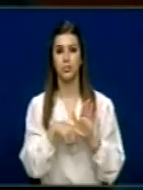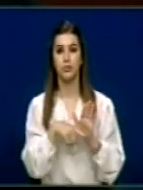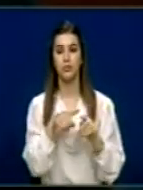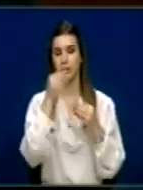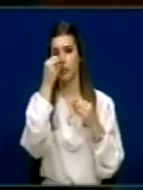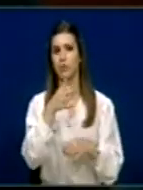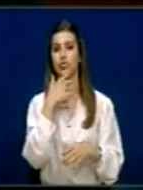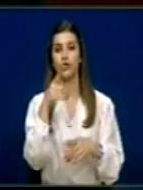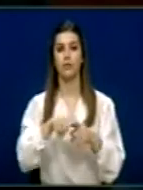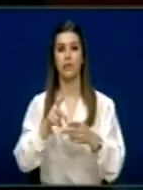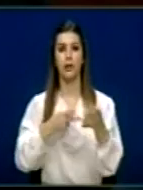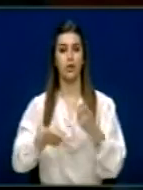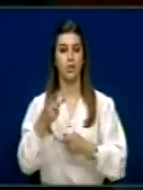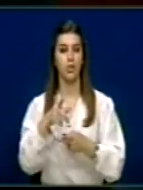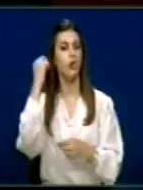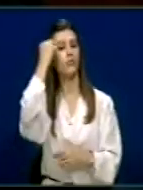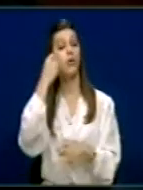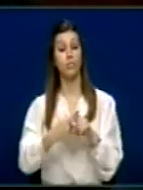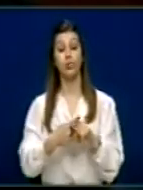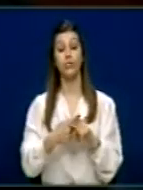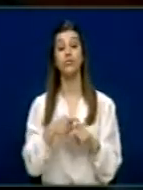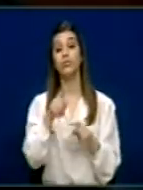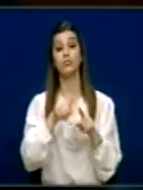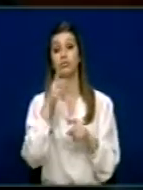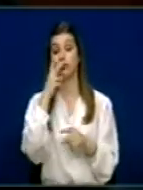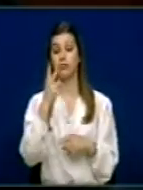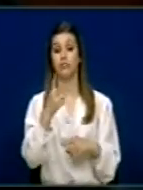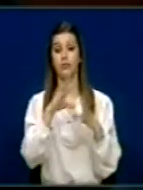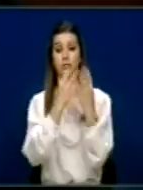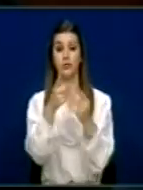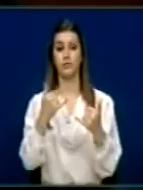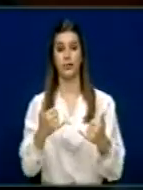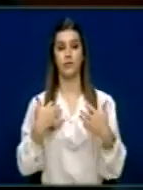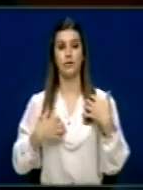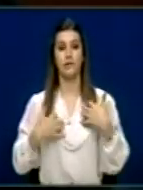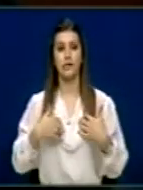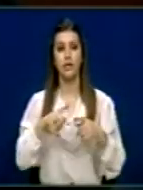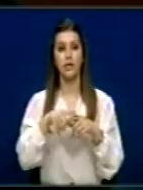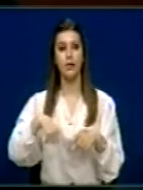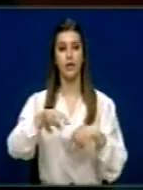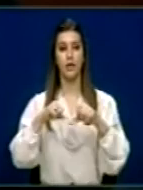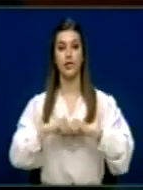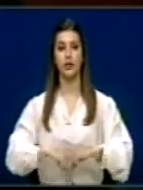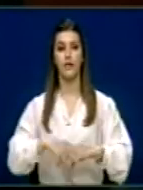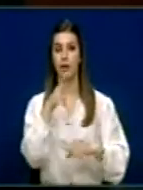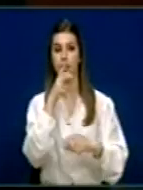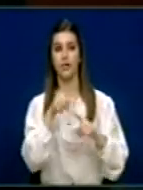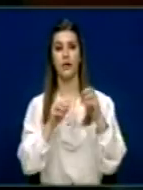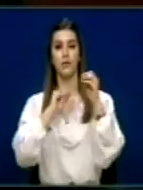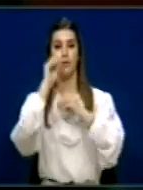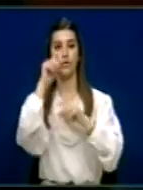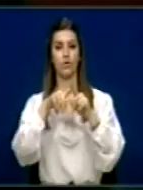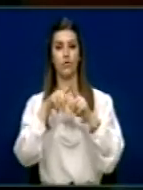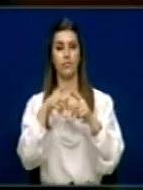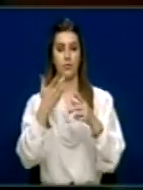madh për tregun e Kosovës, veçanërisht kur i kemi parasysh këto tendenca të qeverisë për monopolizim të tregut në disa aspekte